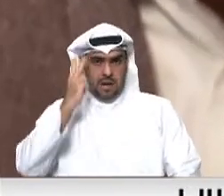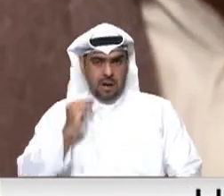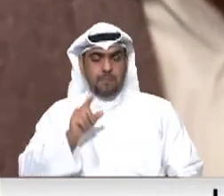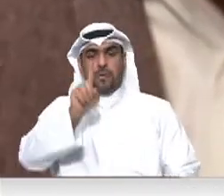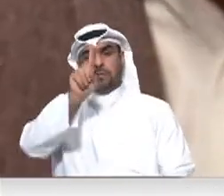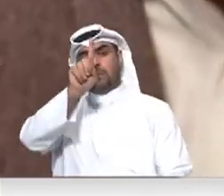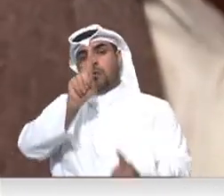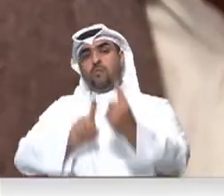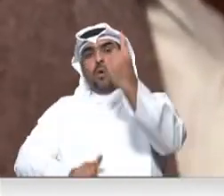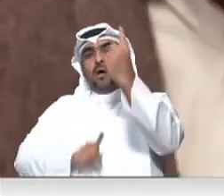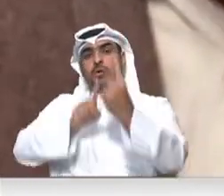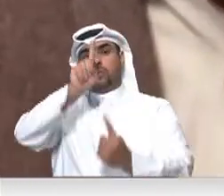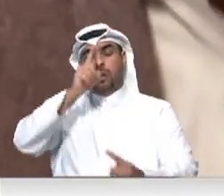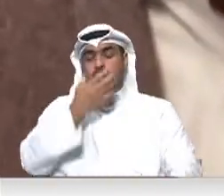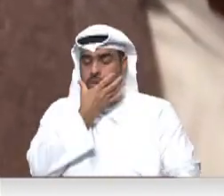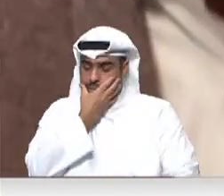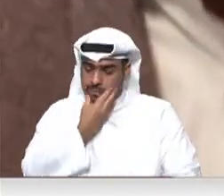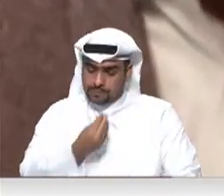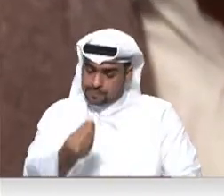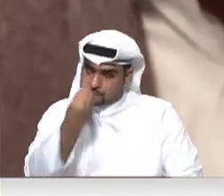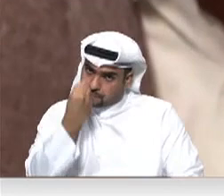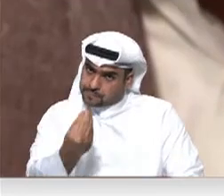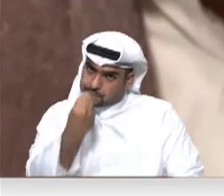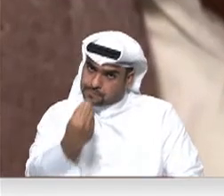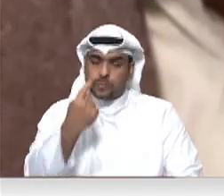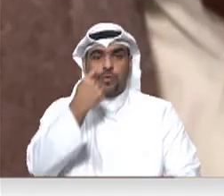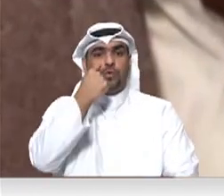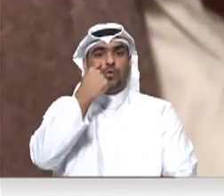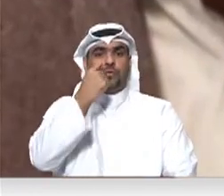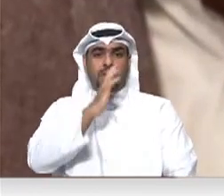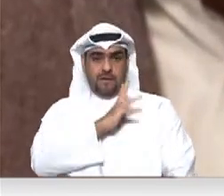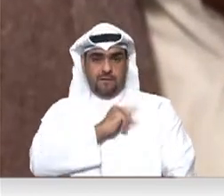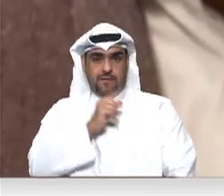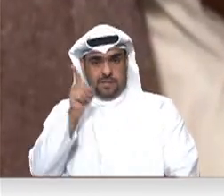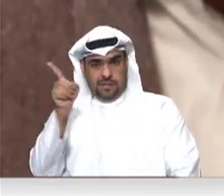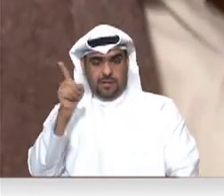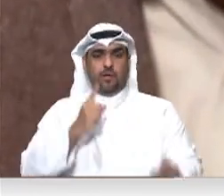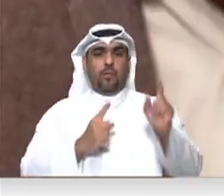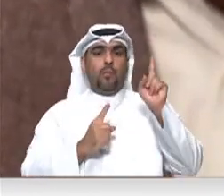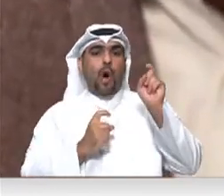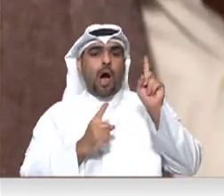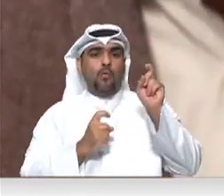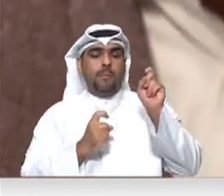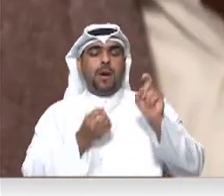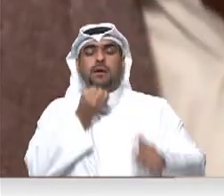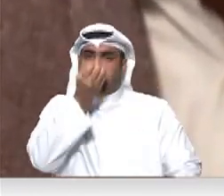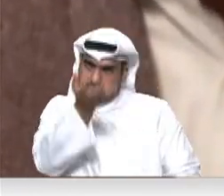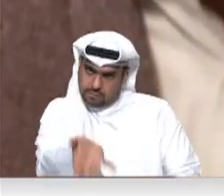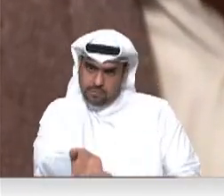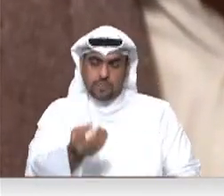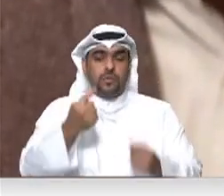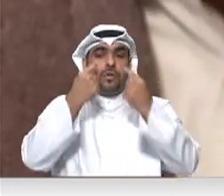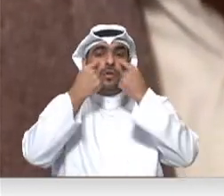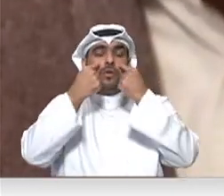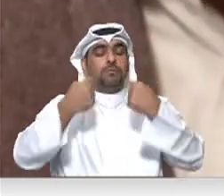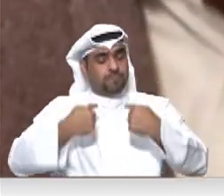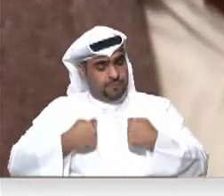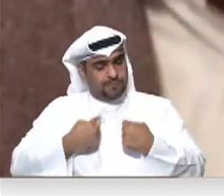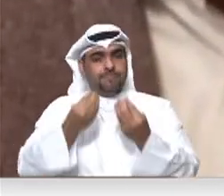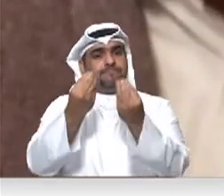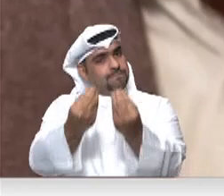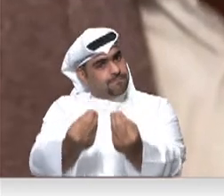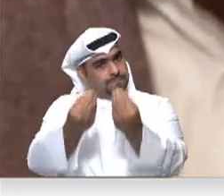عمليات تستهدف المستوطنين وقوات الاحتلال، كما نشهد في كل يوم هناك أكثر من شهيد جراء